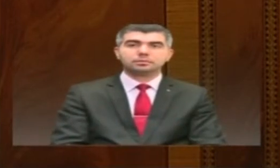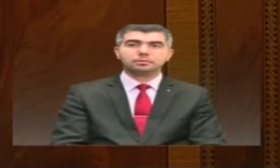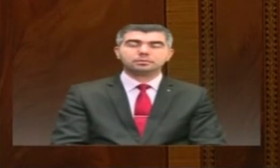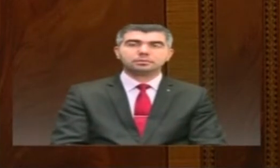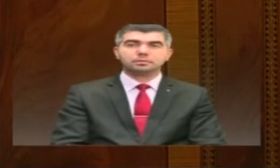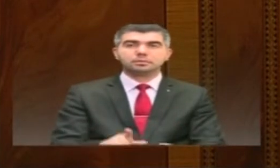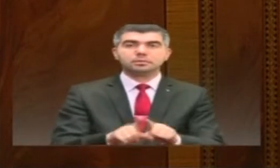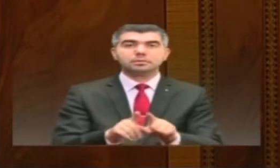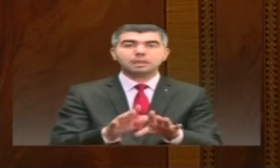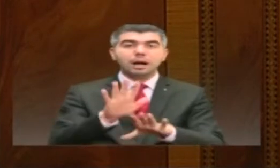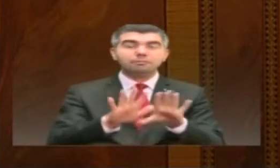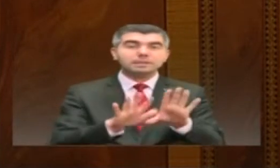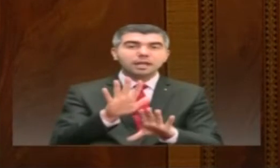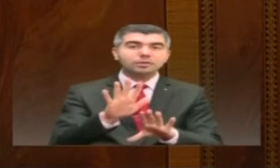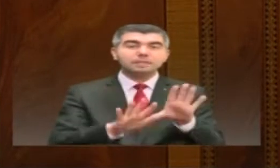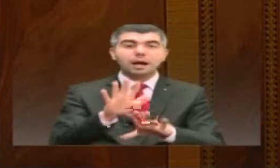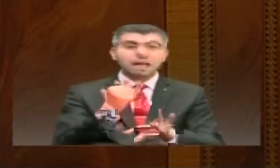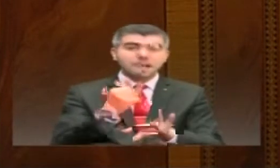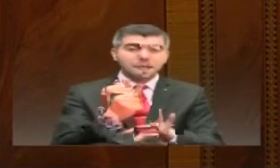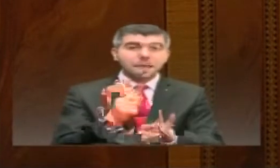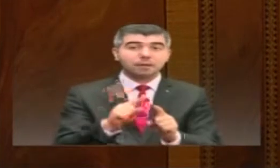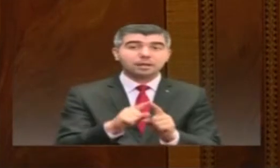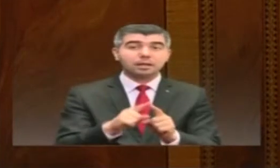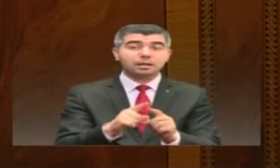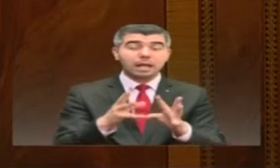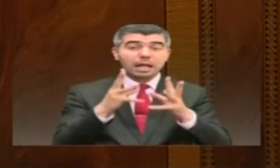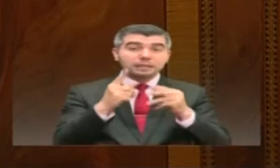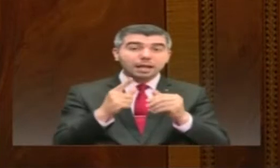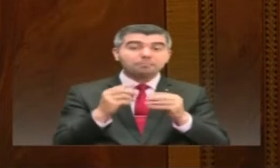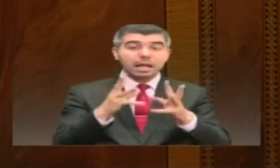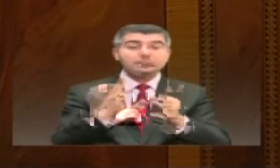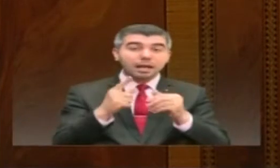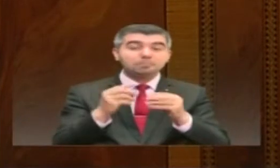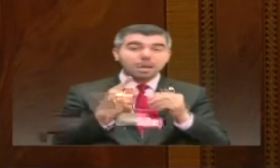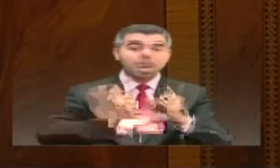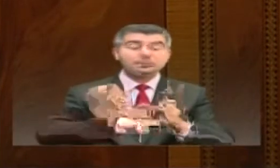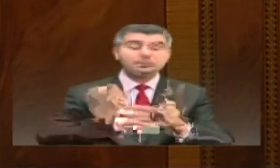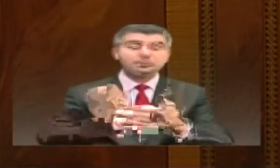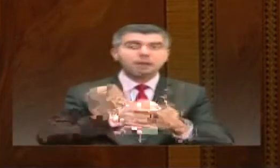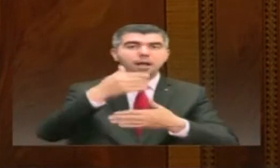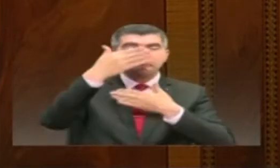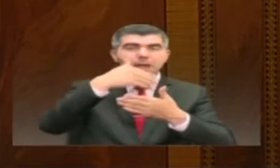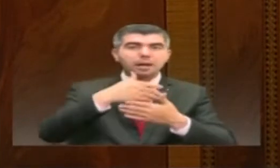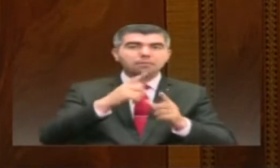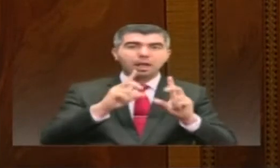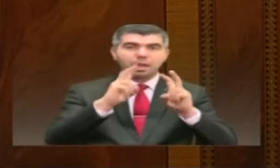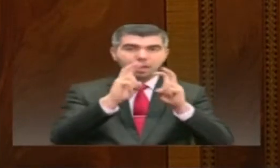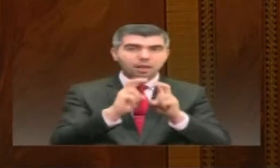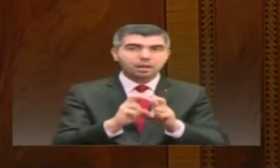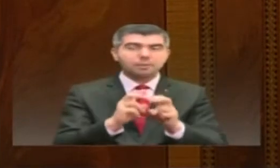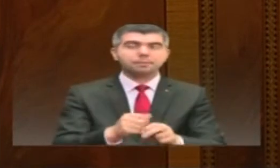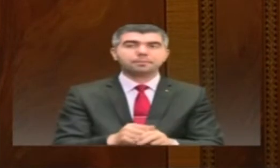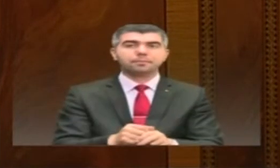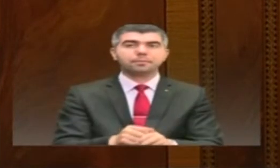تحدي أمام أكبر من الحكومة السابقة جال الشباب. هذه النقطة الأولى. النقطة الثانية مستقبل، هذه